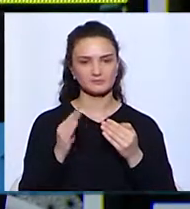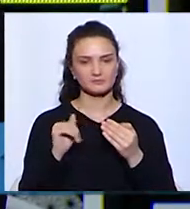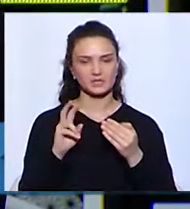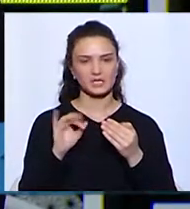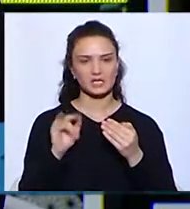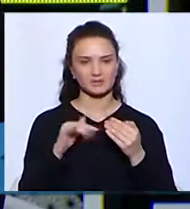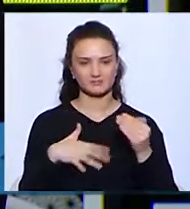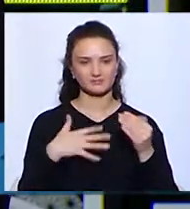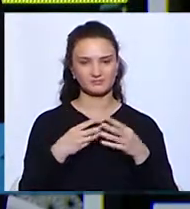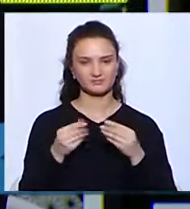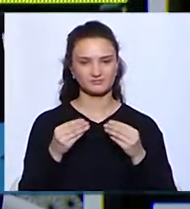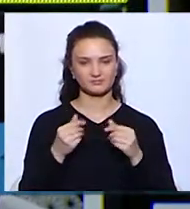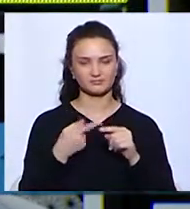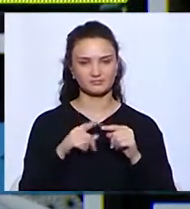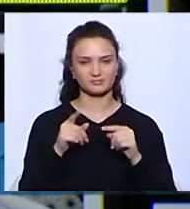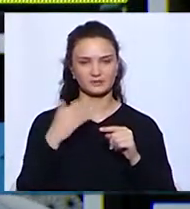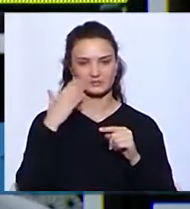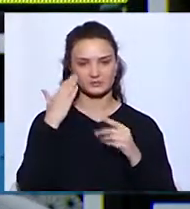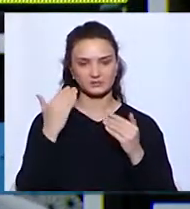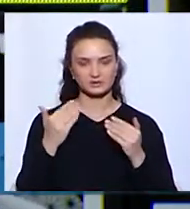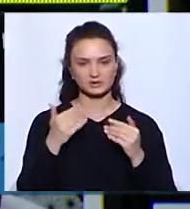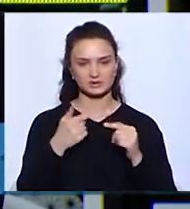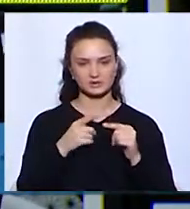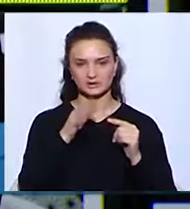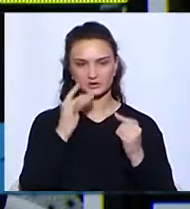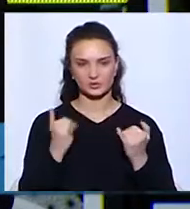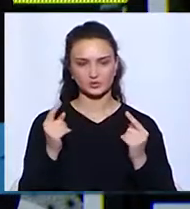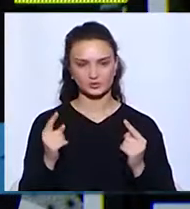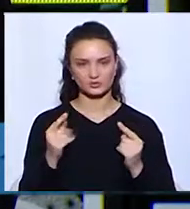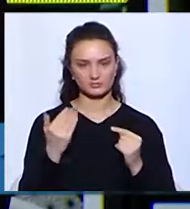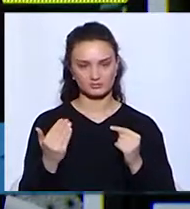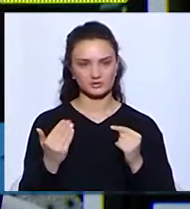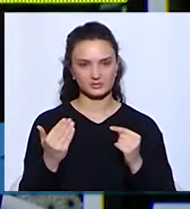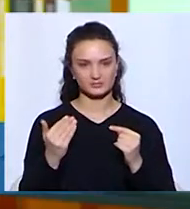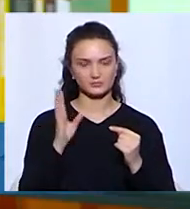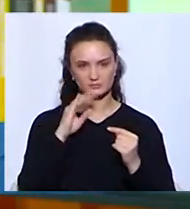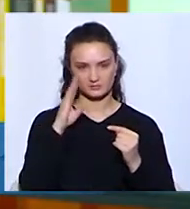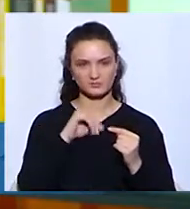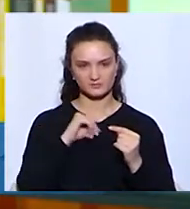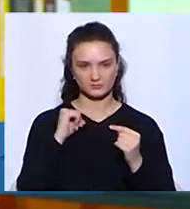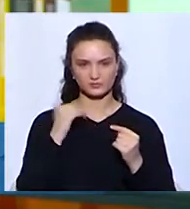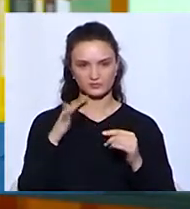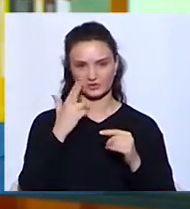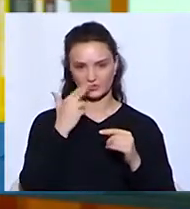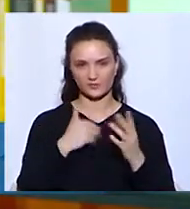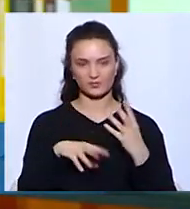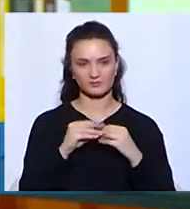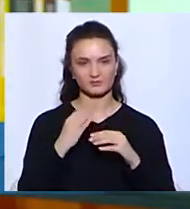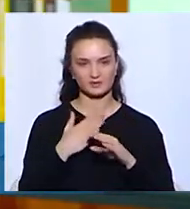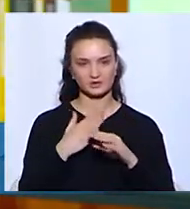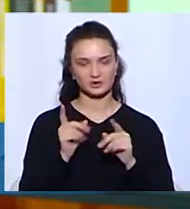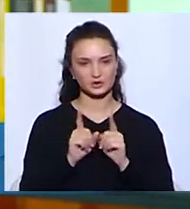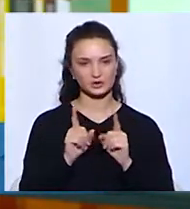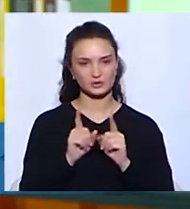ფაღარათი, ასე ვთქვათ, ძირითადად არის ზაფხულის სეზონის ხვედრი. Და მშობლები ამას თითქოს შეჩეულები არიან. ხო,